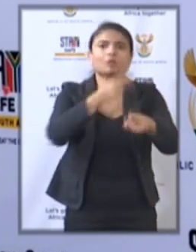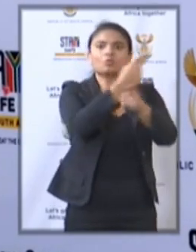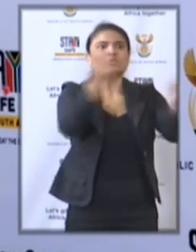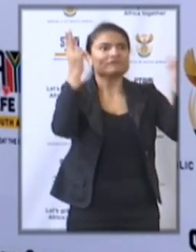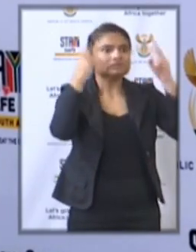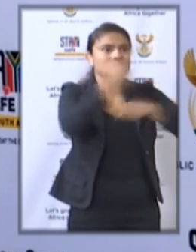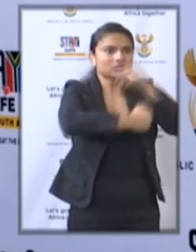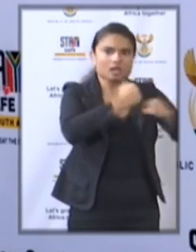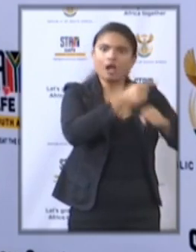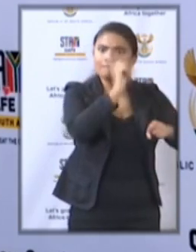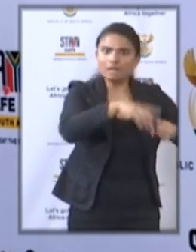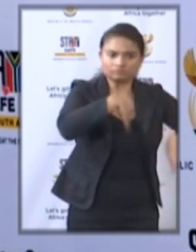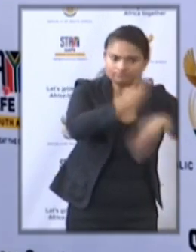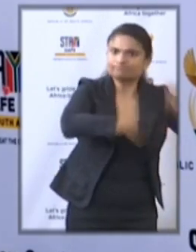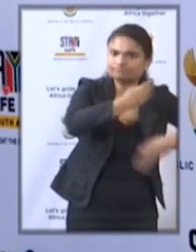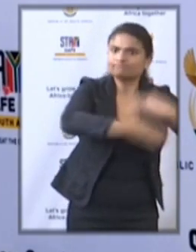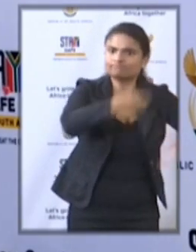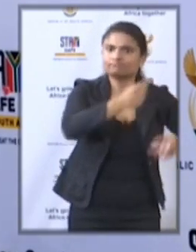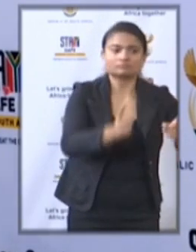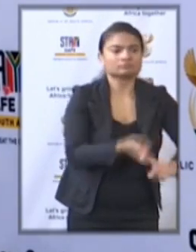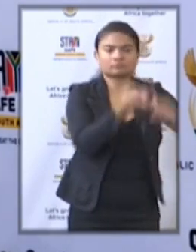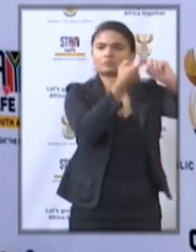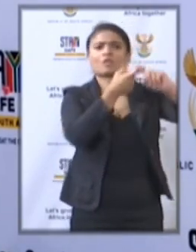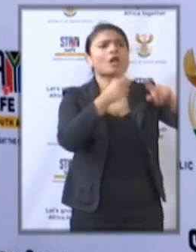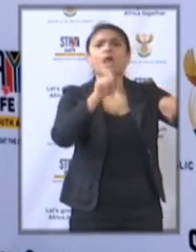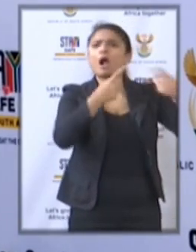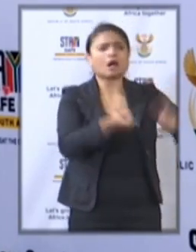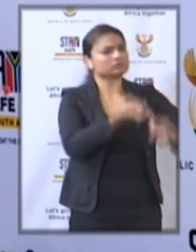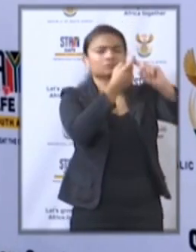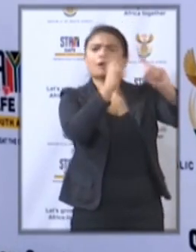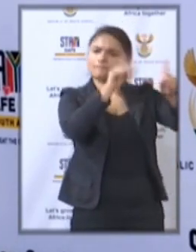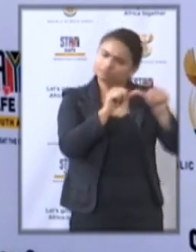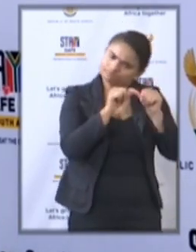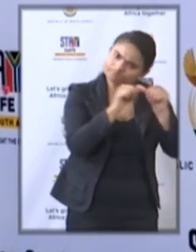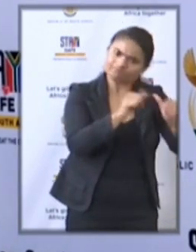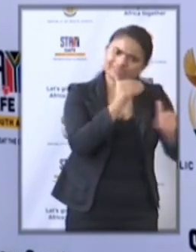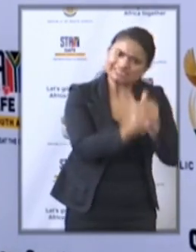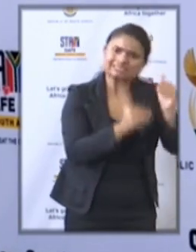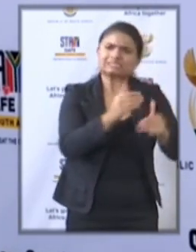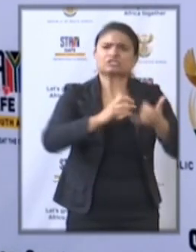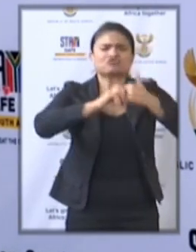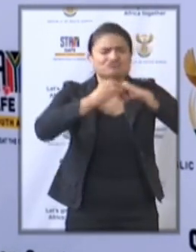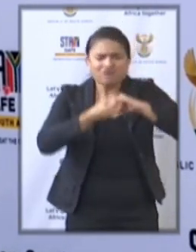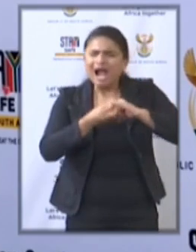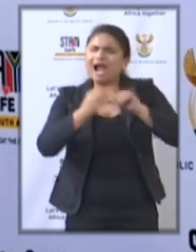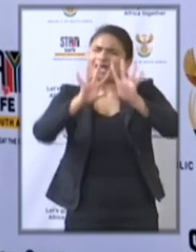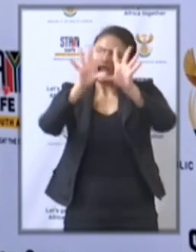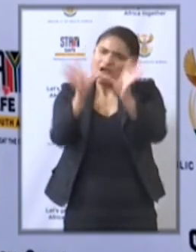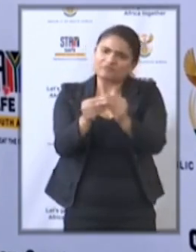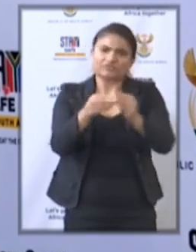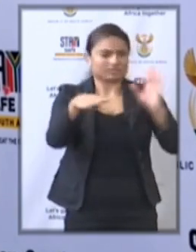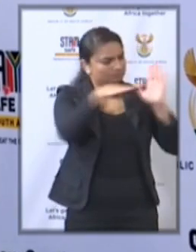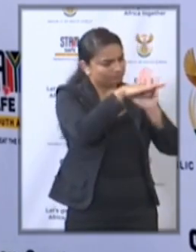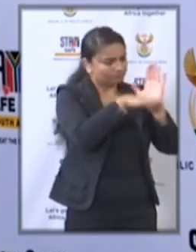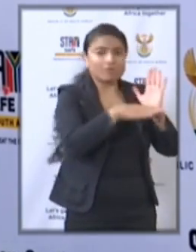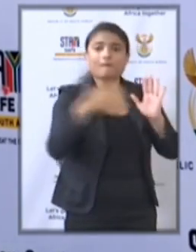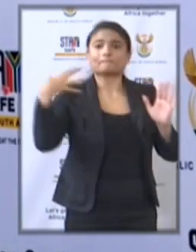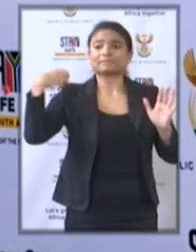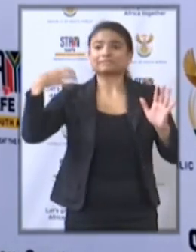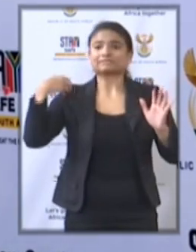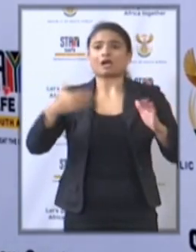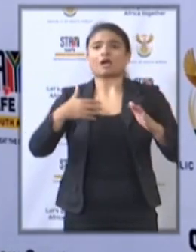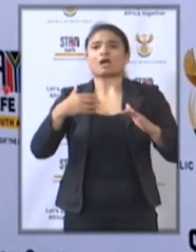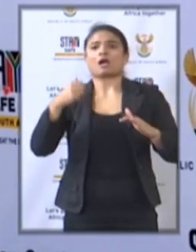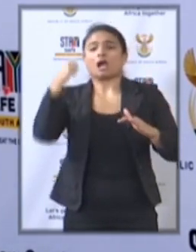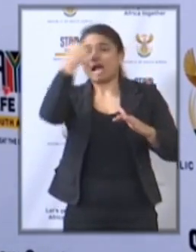uqedelwe. Ingako senza konke sisemandleni nozakwethu umama enje Motshekga naye